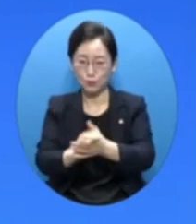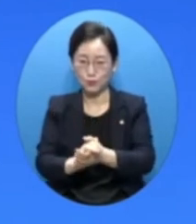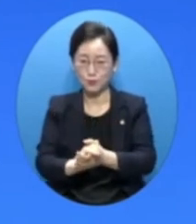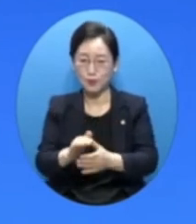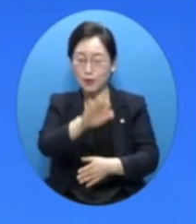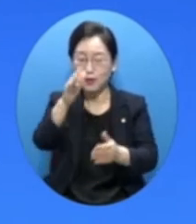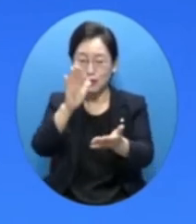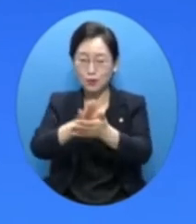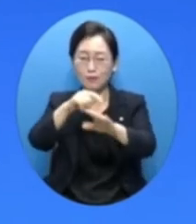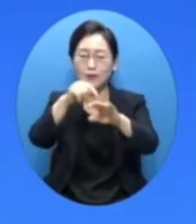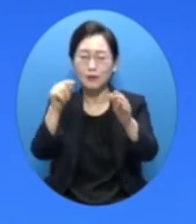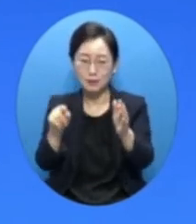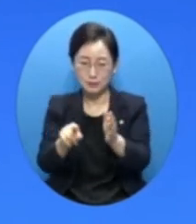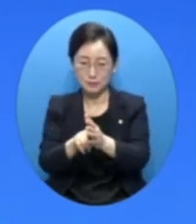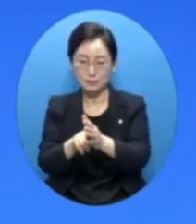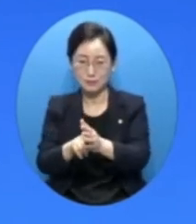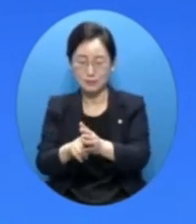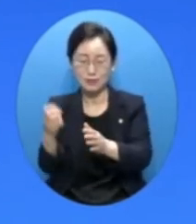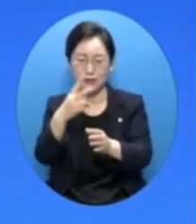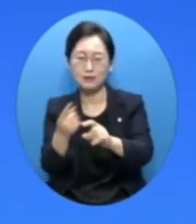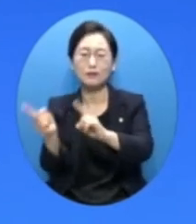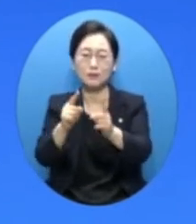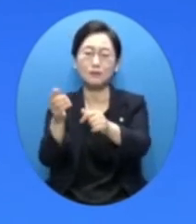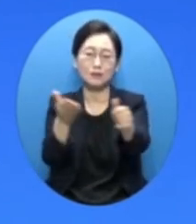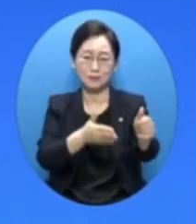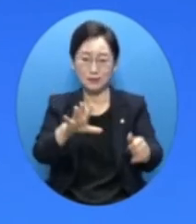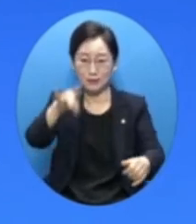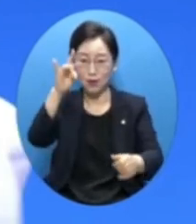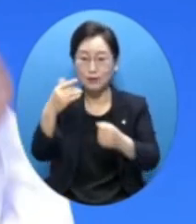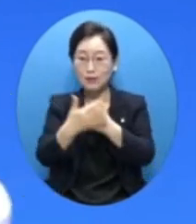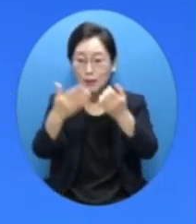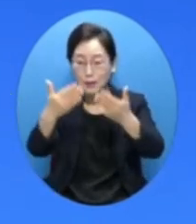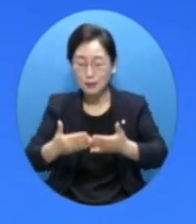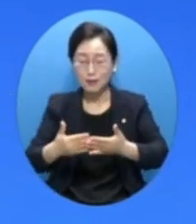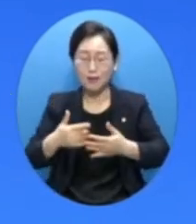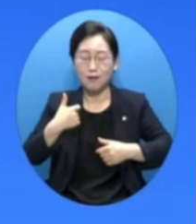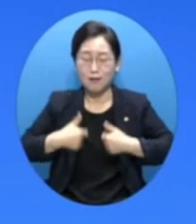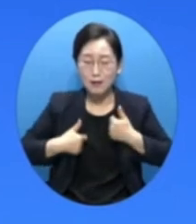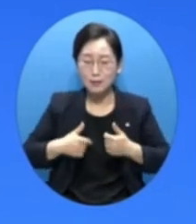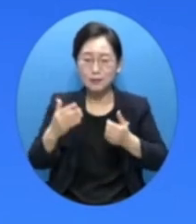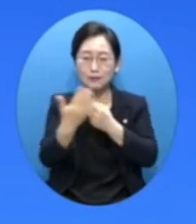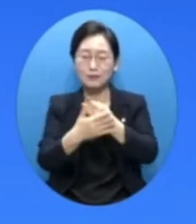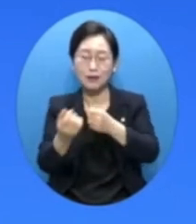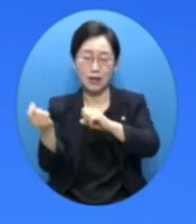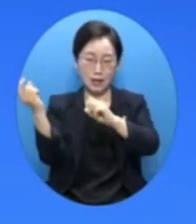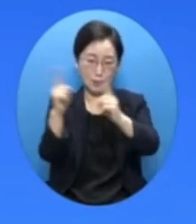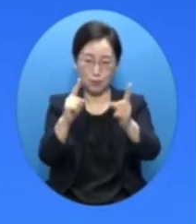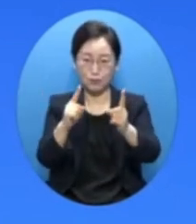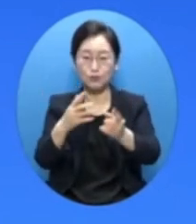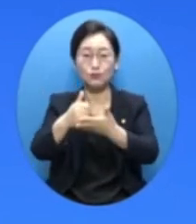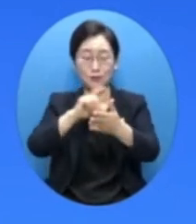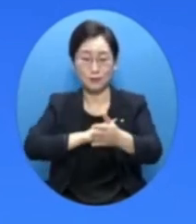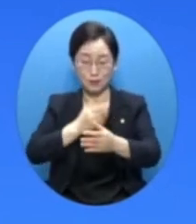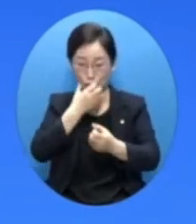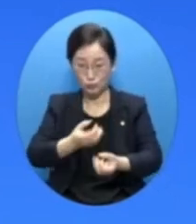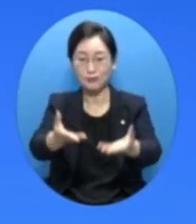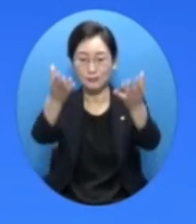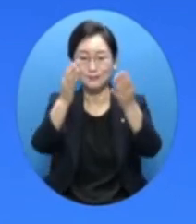열정을 회복하시길 바랍니다. 처음 예수 믿었을 때 은혜 받을 때 그 기쁨 그 은혜를 회복하는 은혜가 있기를 주님의 이름으로